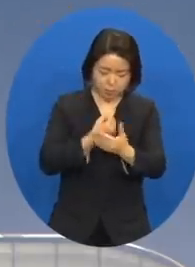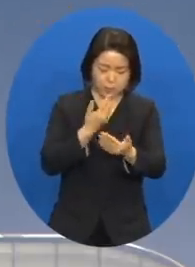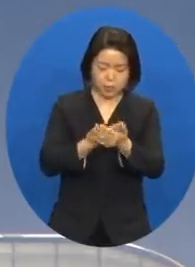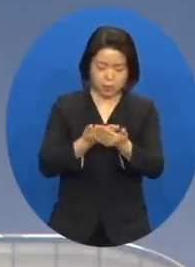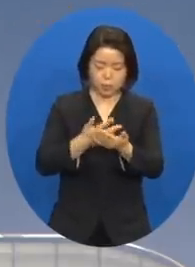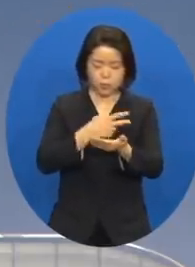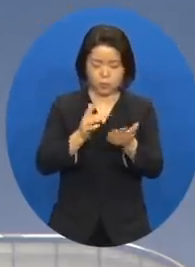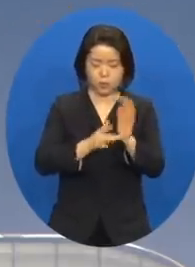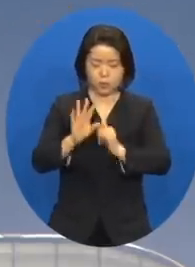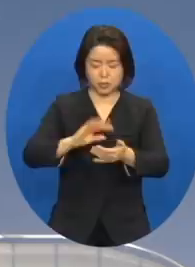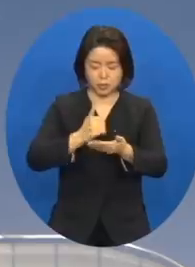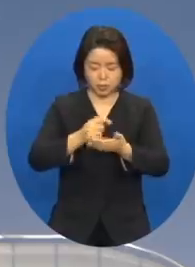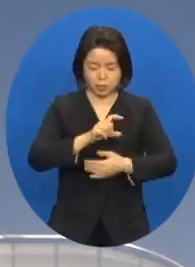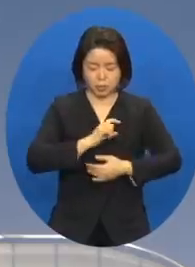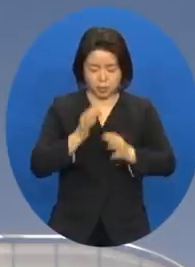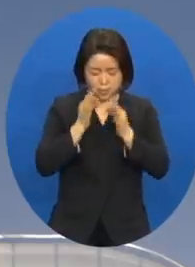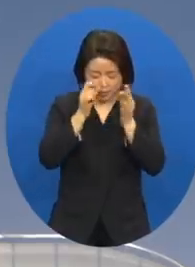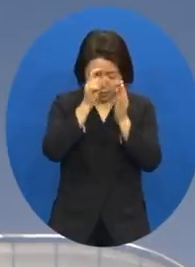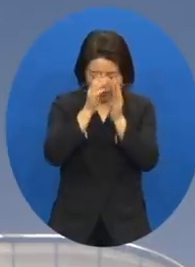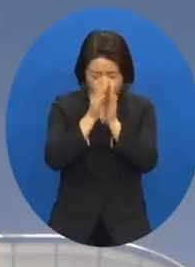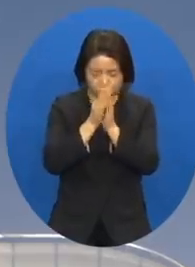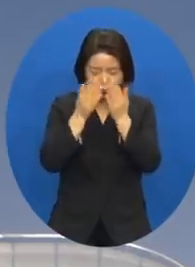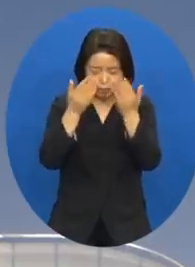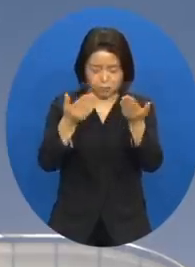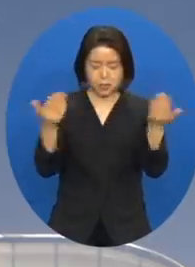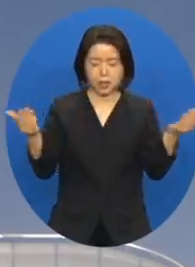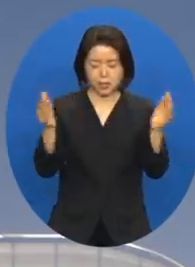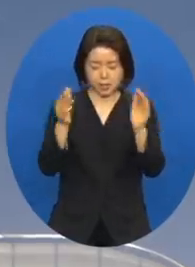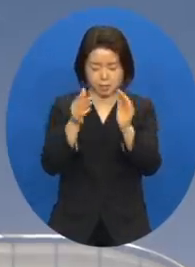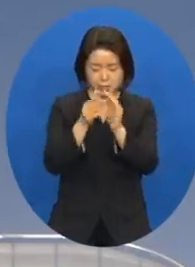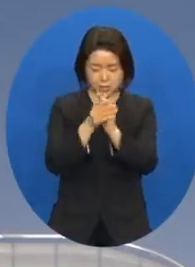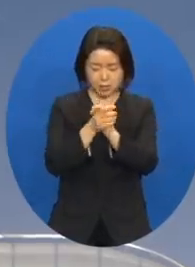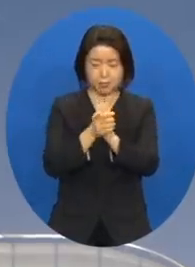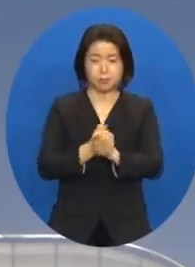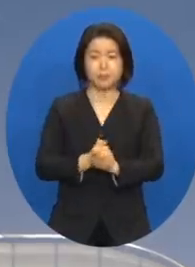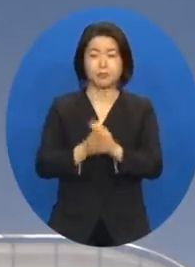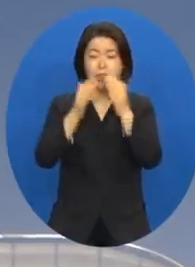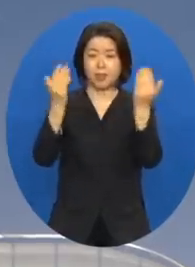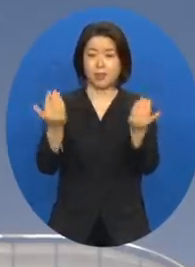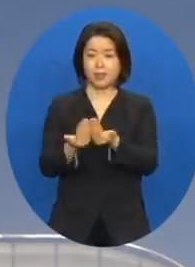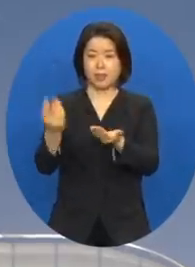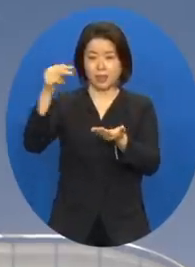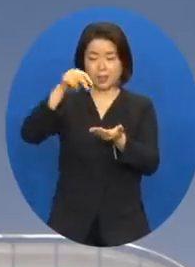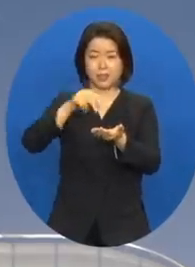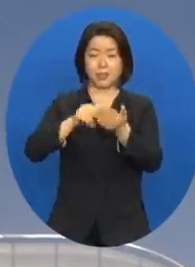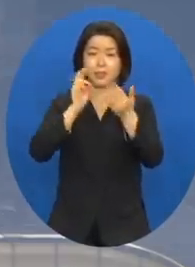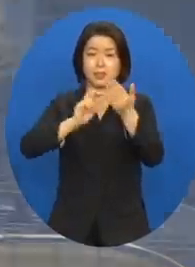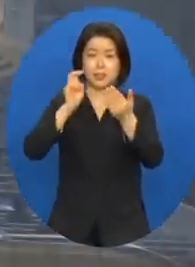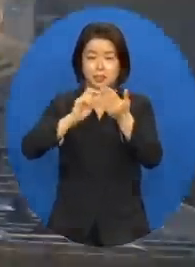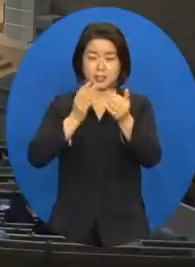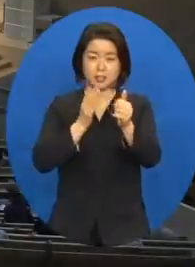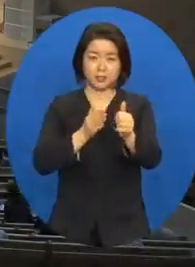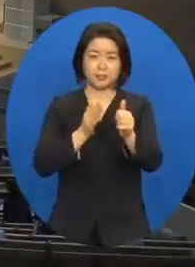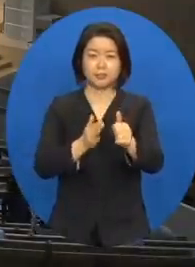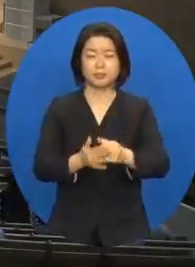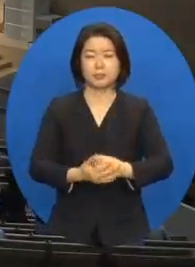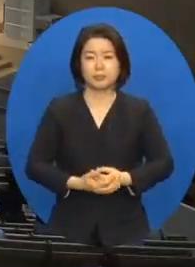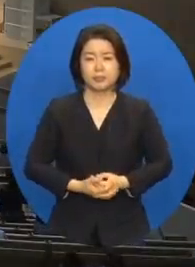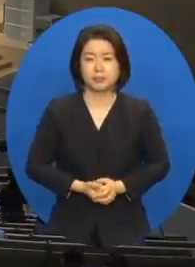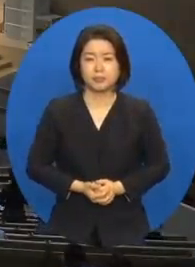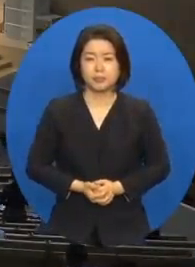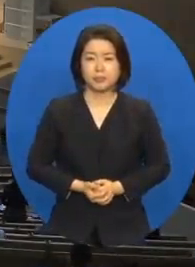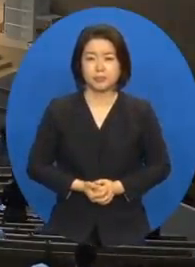그리스도 이름으로 간절히 기도합니다. 아멘. 우리 다 일어나서서 찬양하겠습니다.